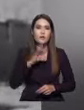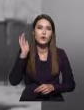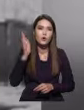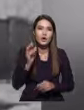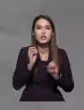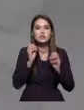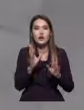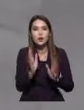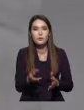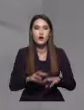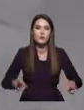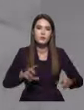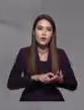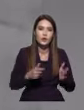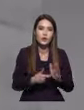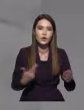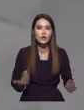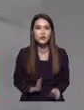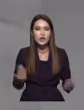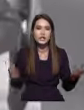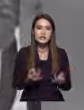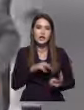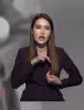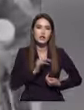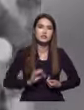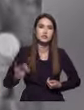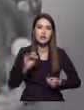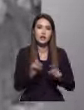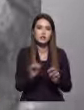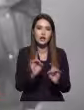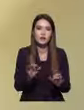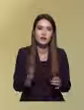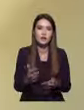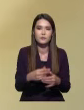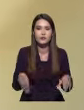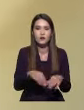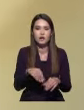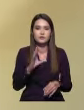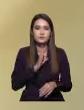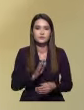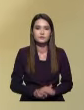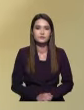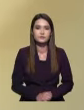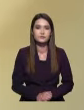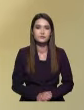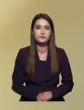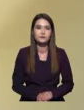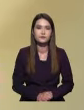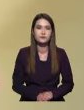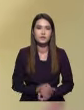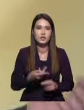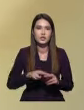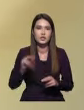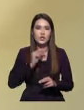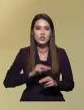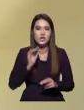өңірінен шыққан тарихи тұлғалардың өмірі мен қызметі жөнінде тарихи еңбектер жарық көрмек. Тұлғаларды жазып солай зерттеу керек. Мысалға мен